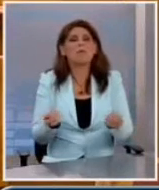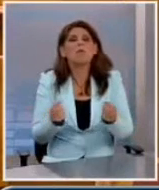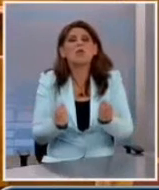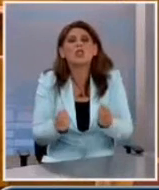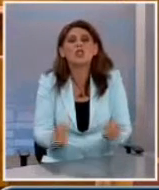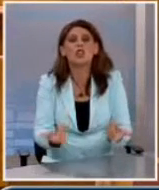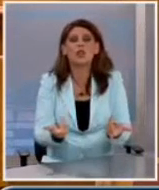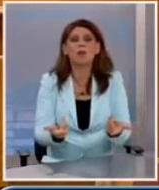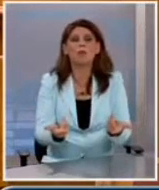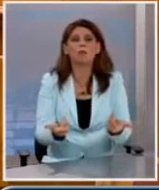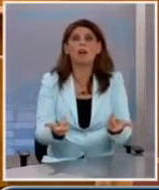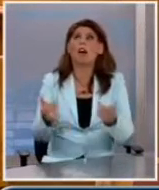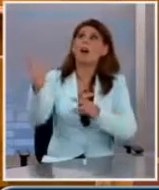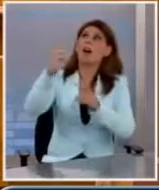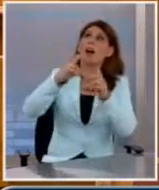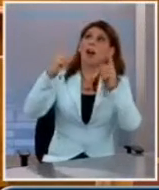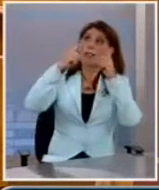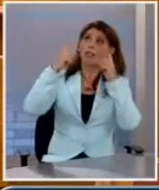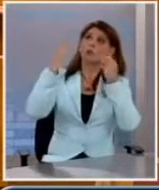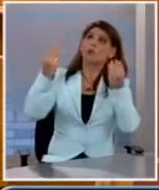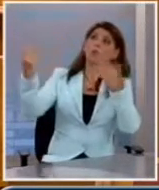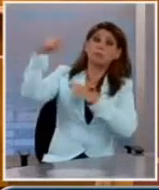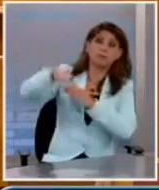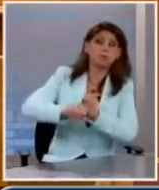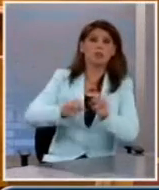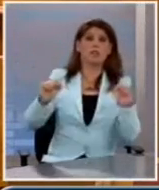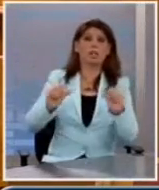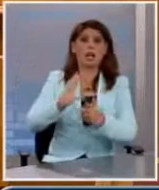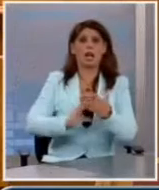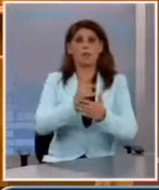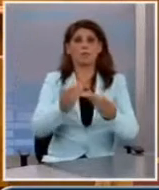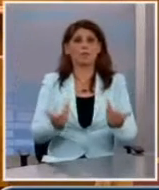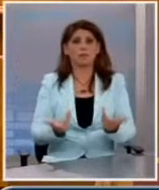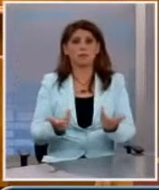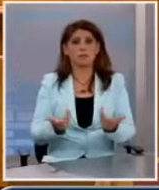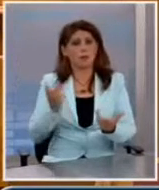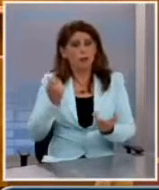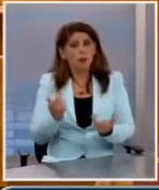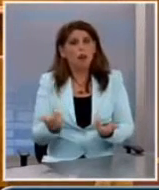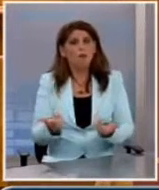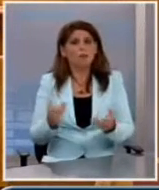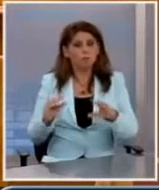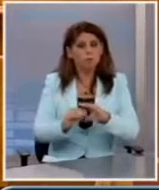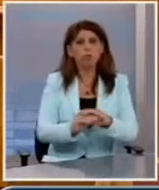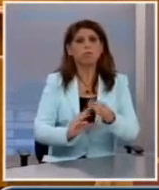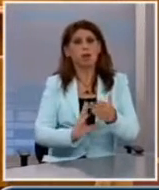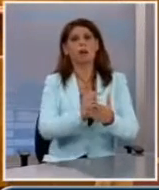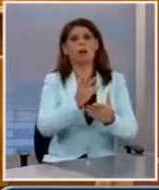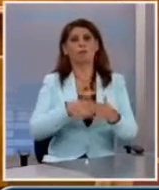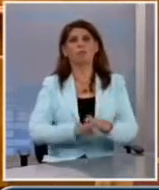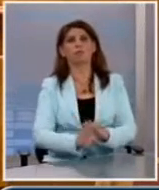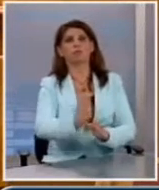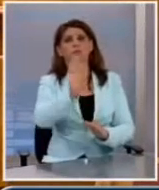με τα φυσικά, κυρίες και κύριοι συνάδελφοι? Αυτή είναι η πραγματικότητα. απέναντι σε αυτό το έγκλημα που